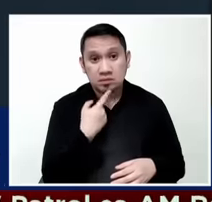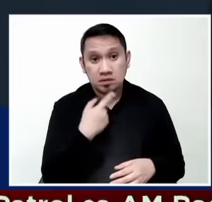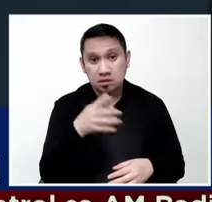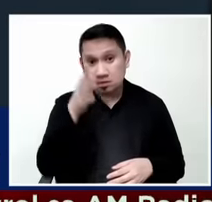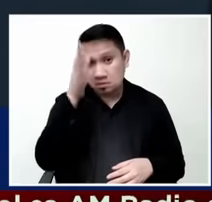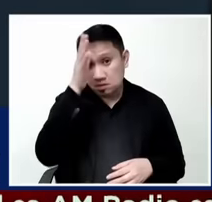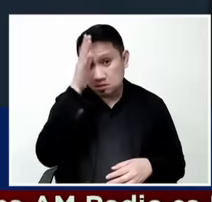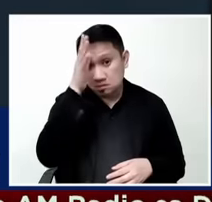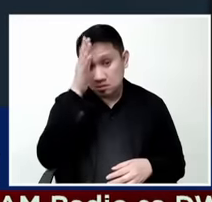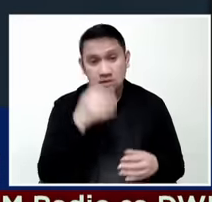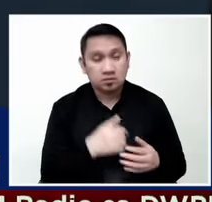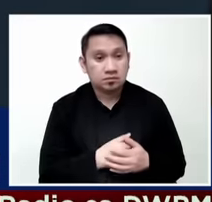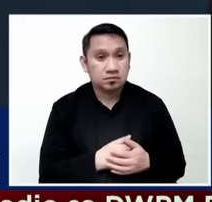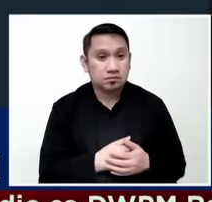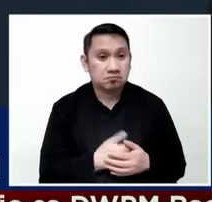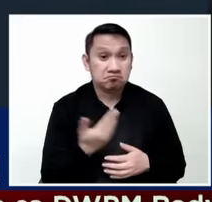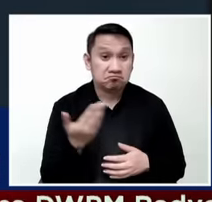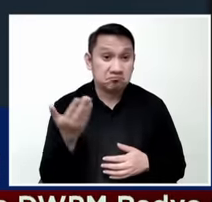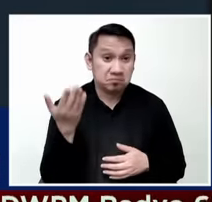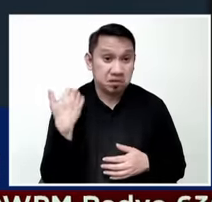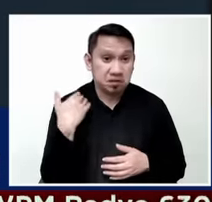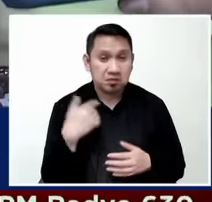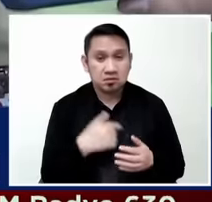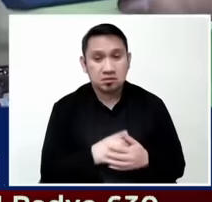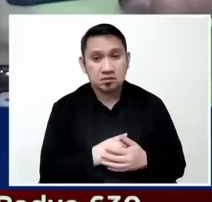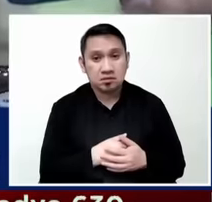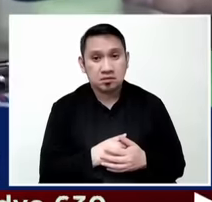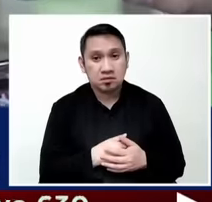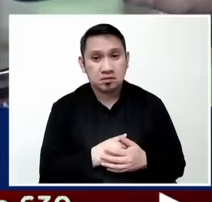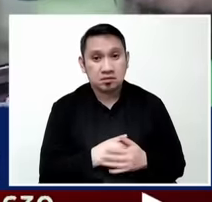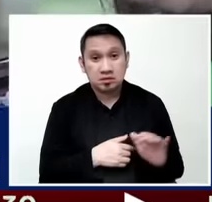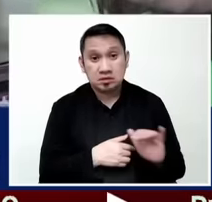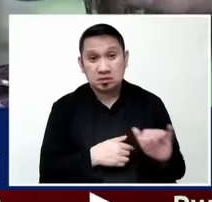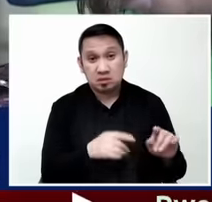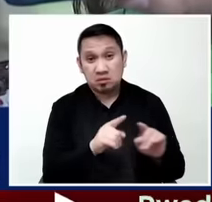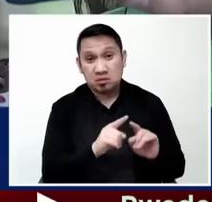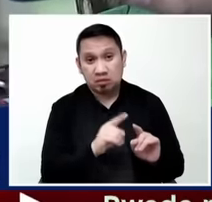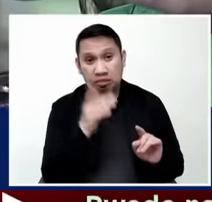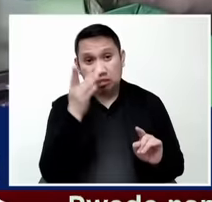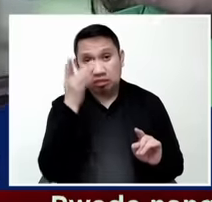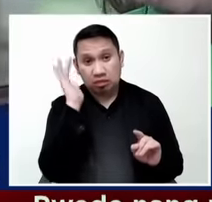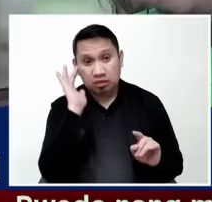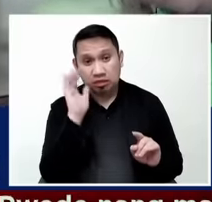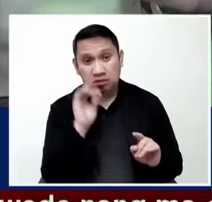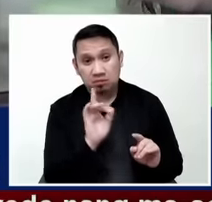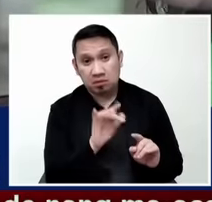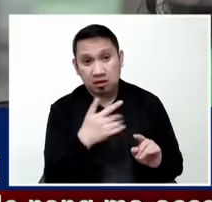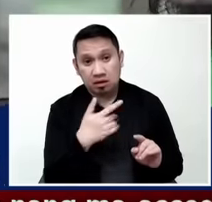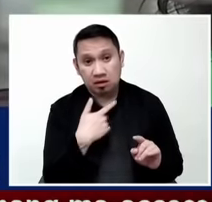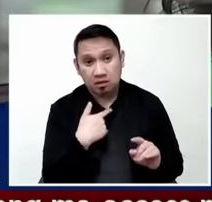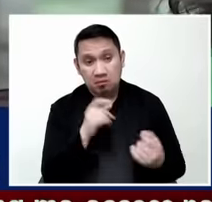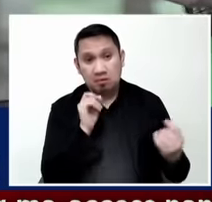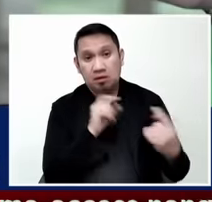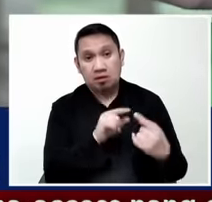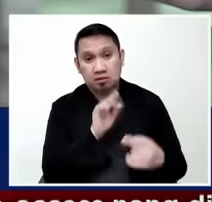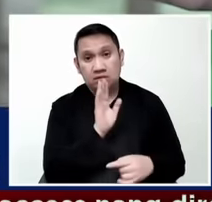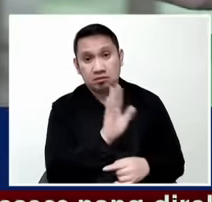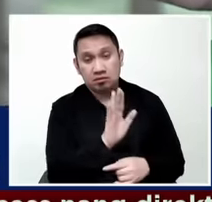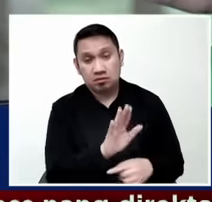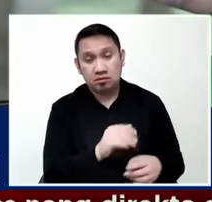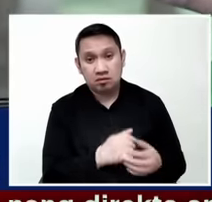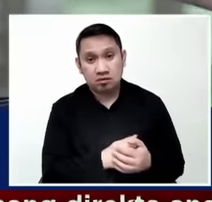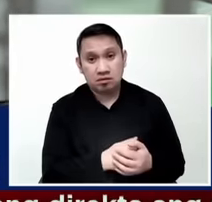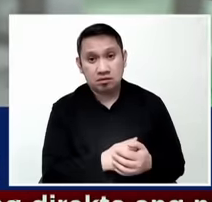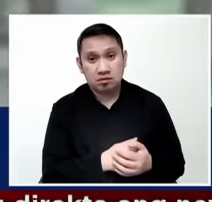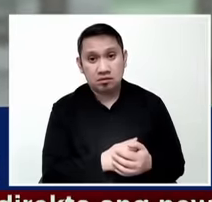kasi very onion skin din naman din siya na kapag mayroong sinasabi sa kanila ay talagang meron